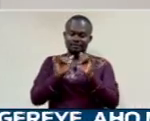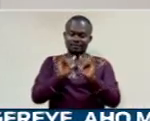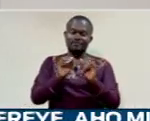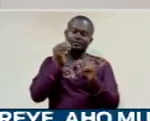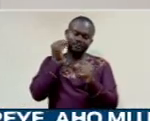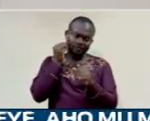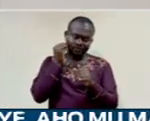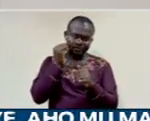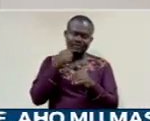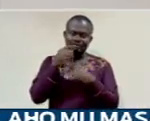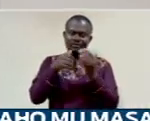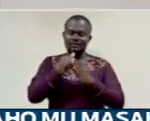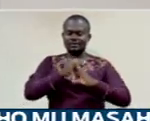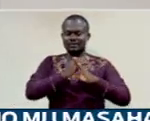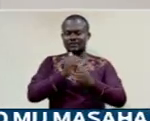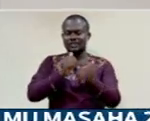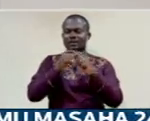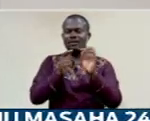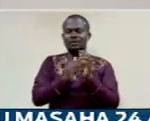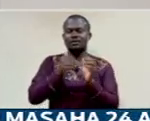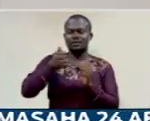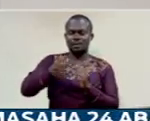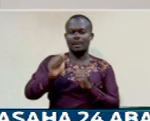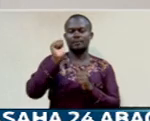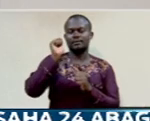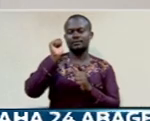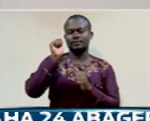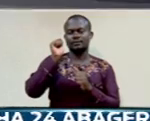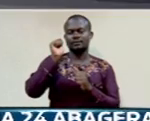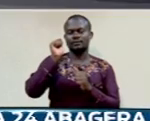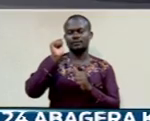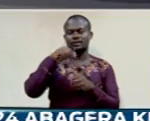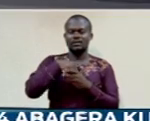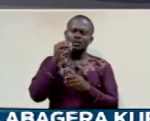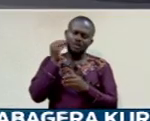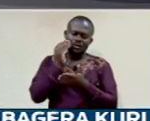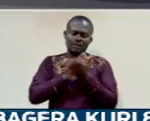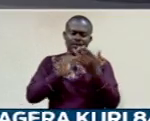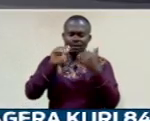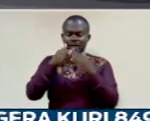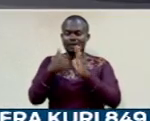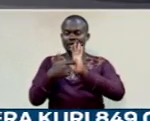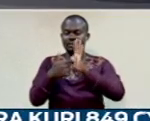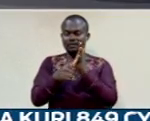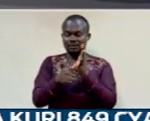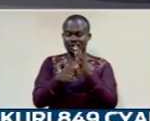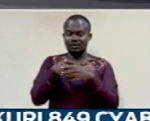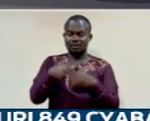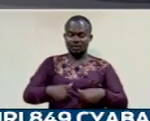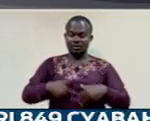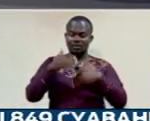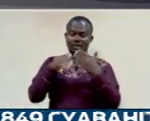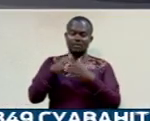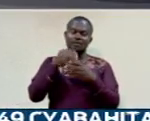rugo byabarinda ubwabo ariko n'ababo mu rugo hari igihe hagaragara ibishuko cyane cyane ko urubyiruko bose bari